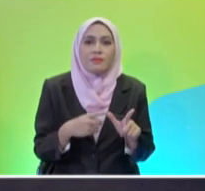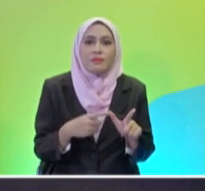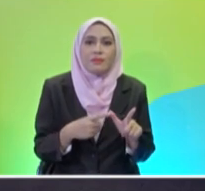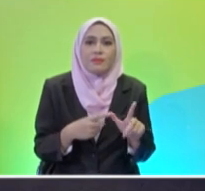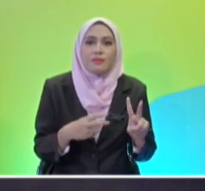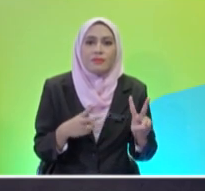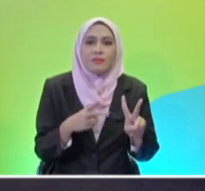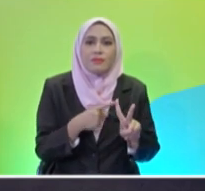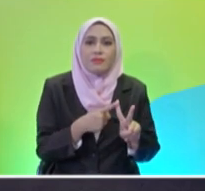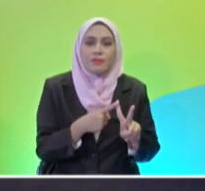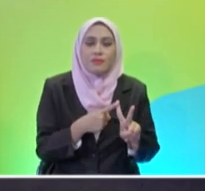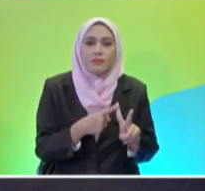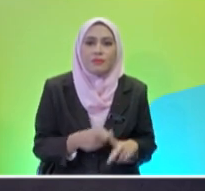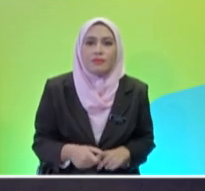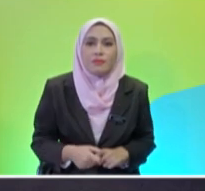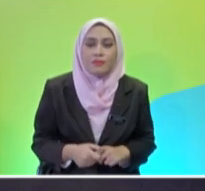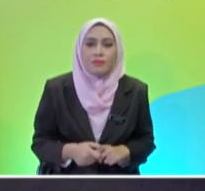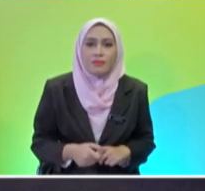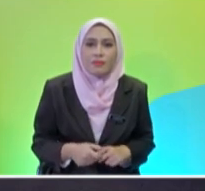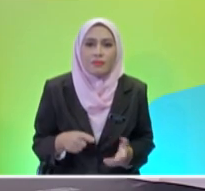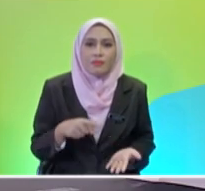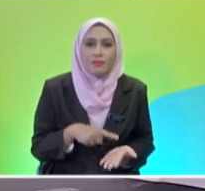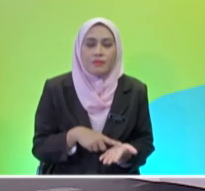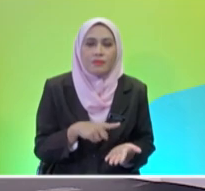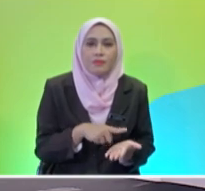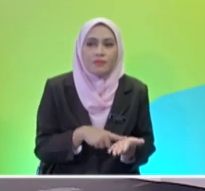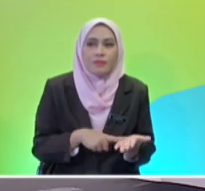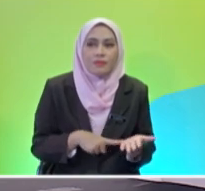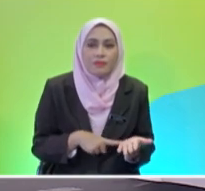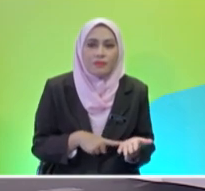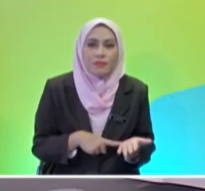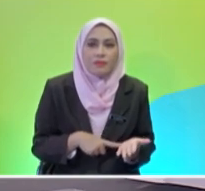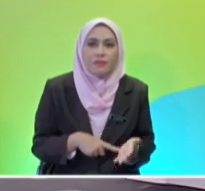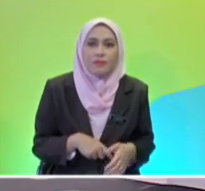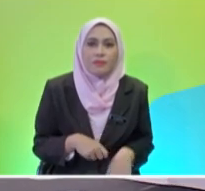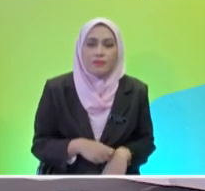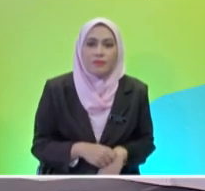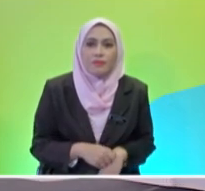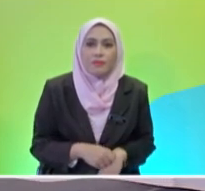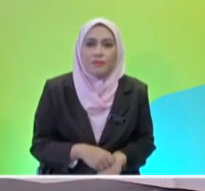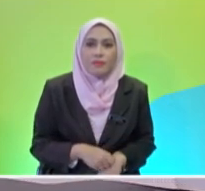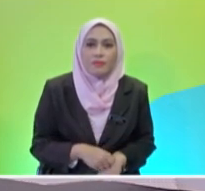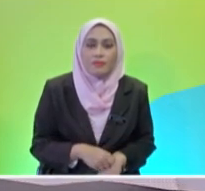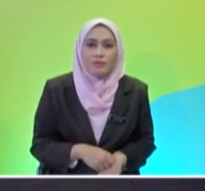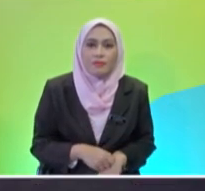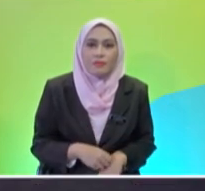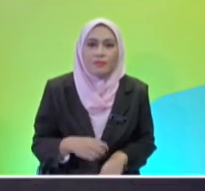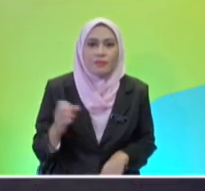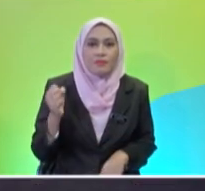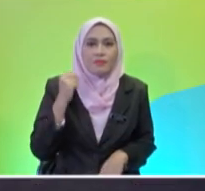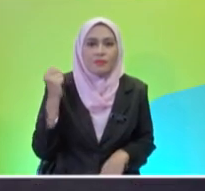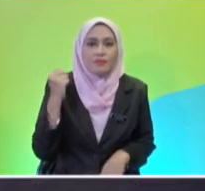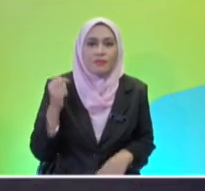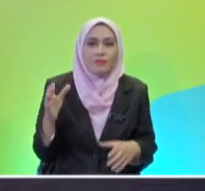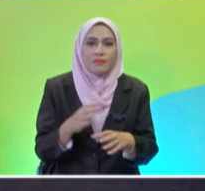Dia tak nak naik pula. Okey, ini apakah ia? Ini macam serangga yang cikgu selalu tangkap masa kecil dulu.